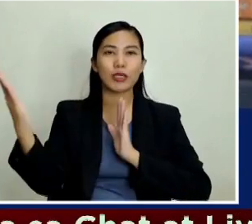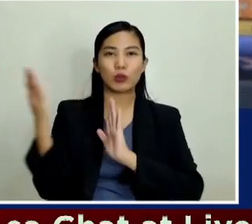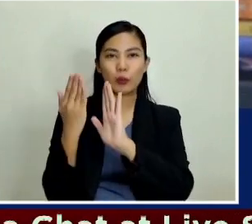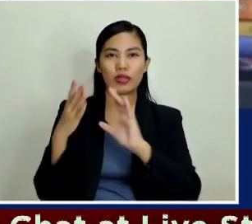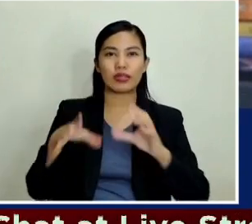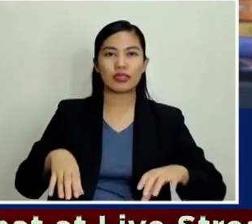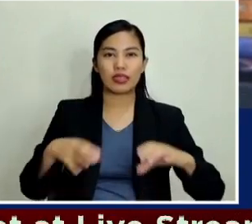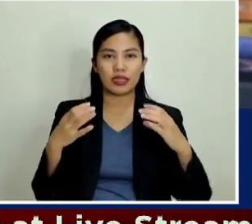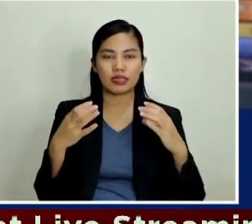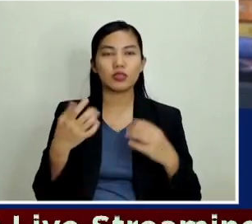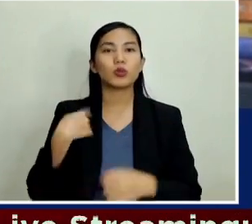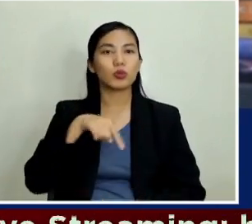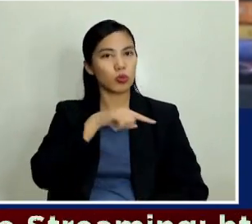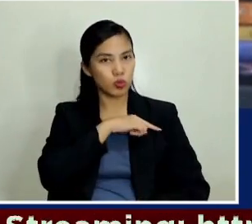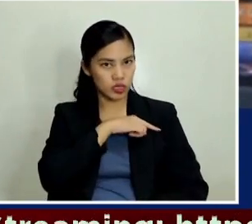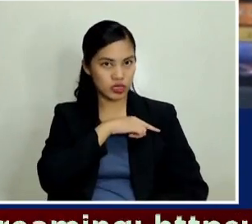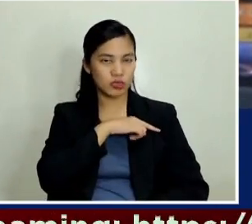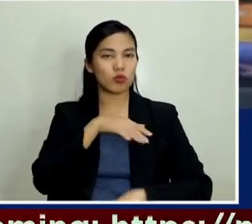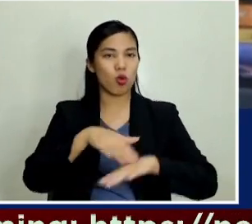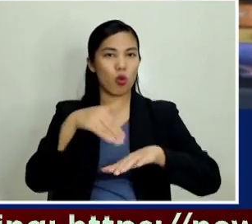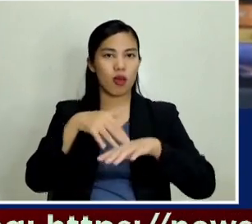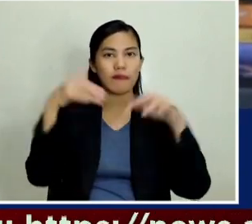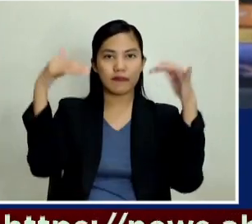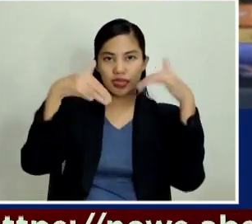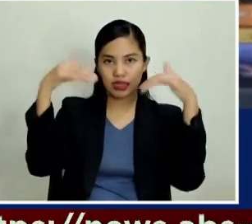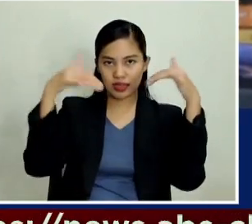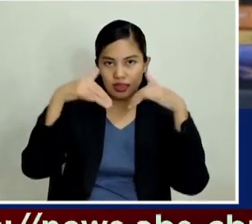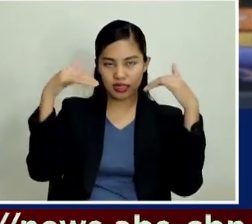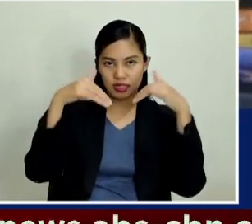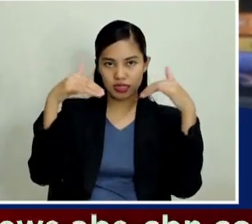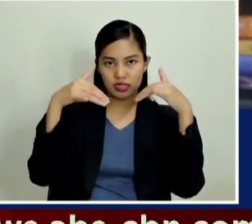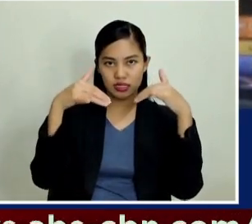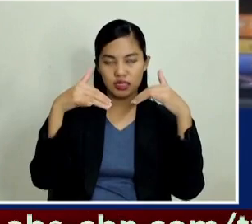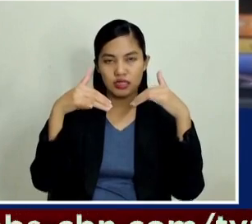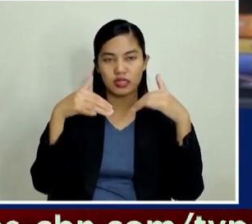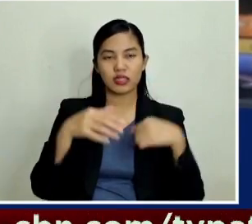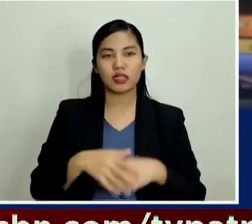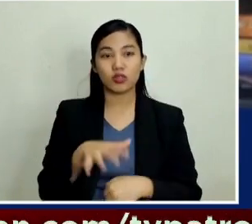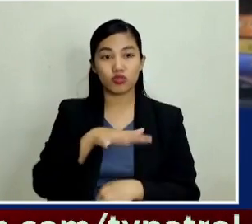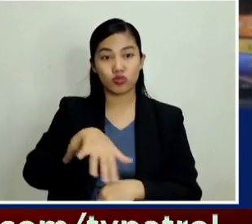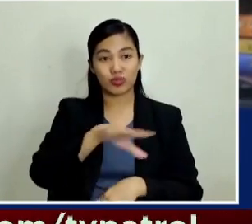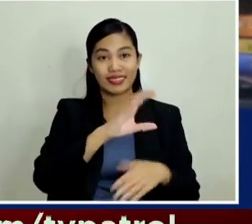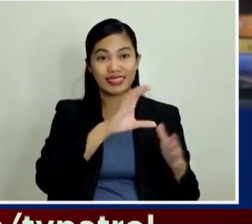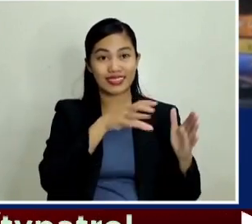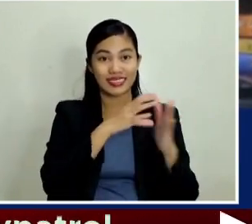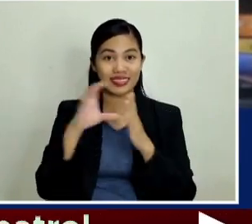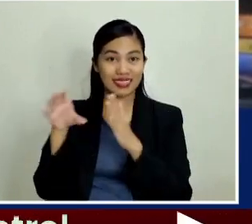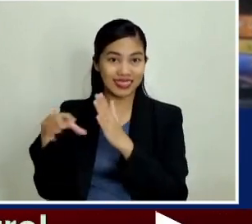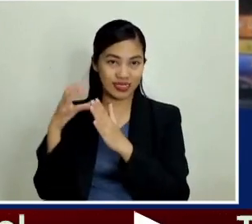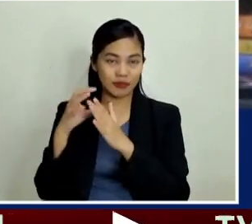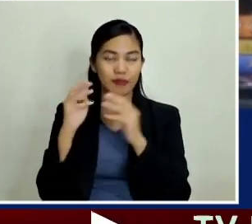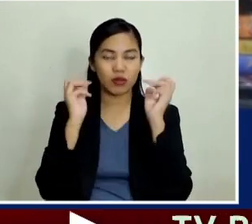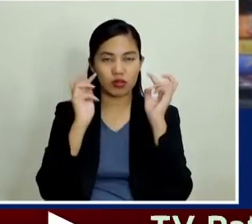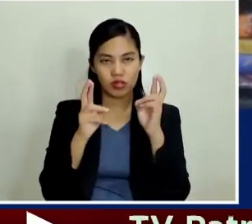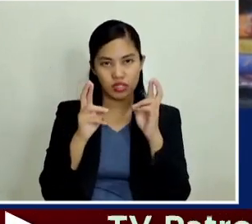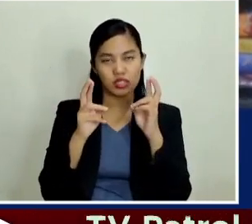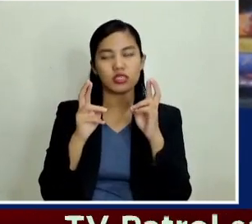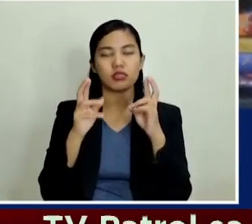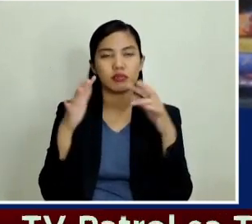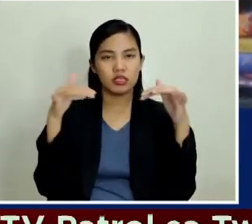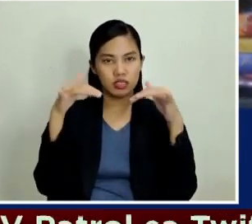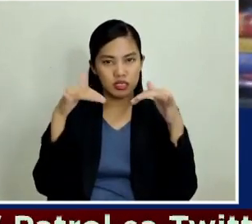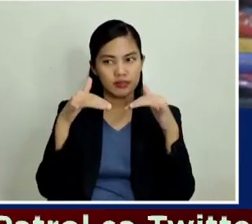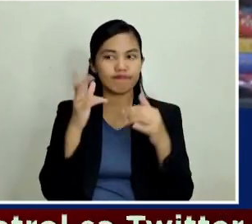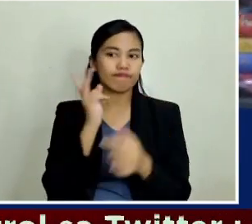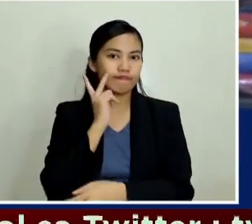meeting. We will seek for their approval. After po nun, I believe the process is for posting. If na-approve po